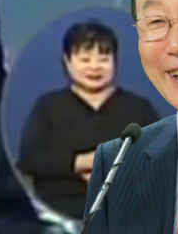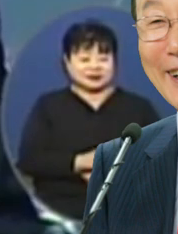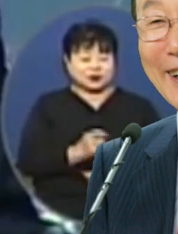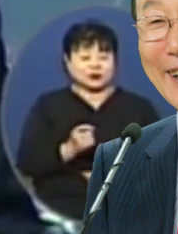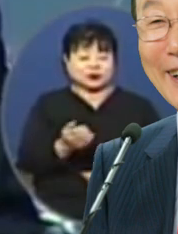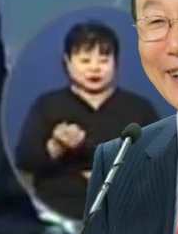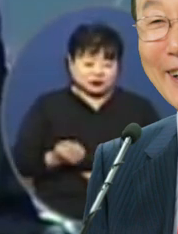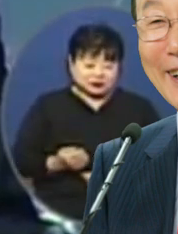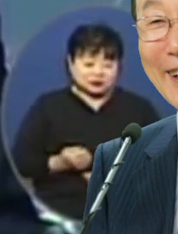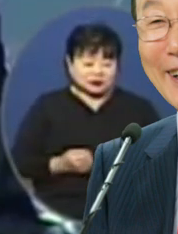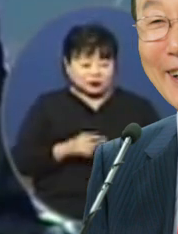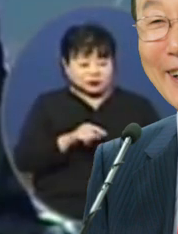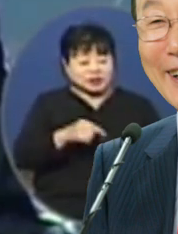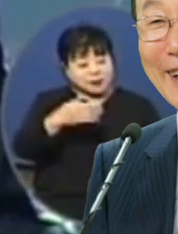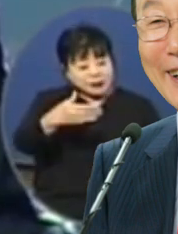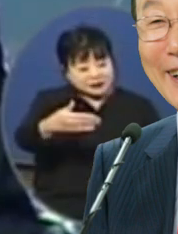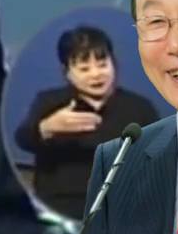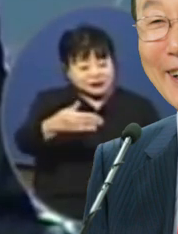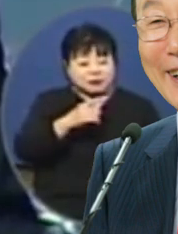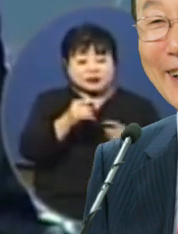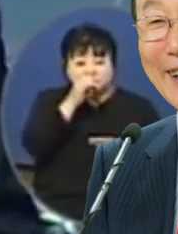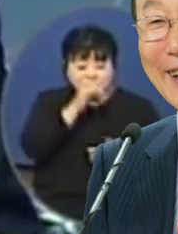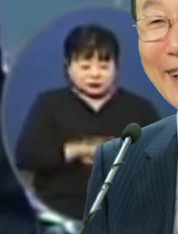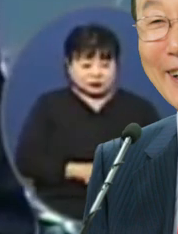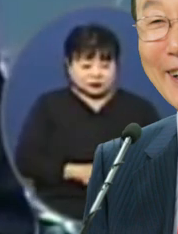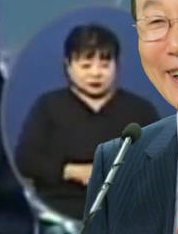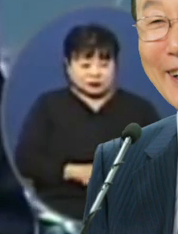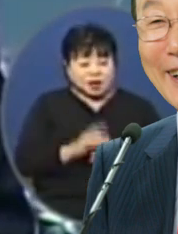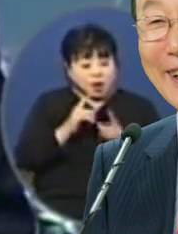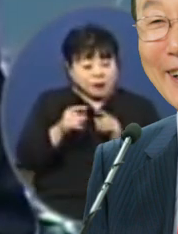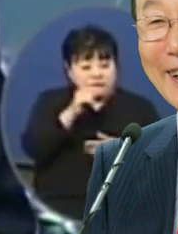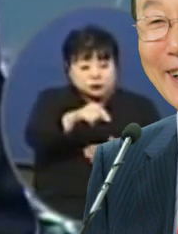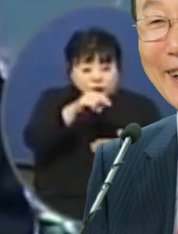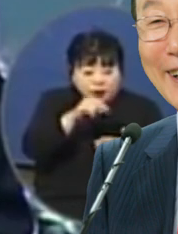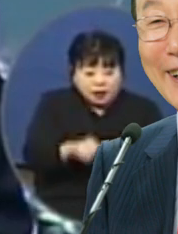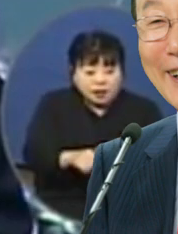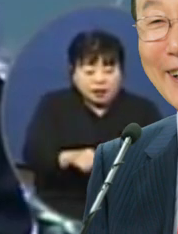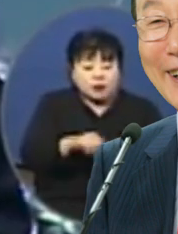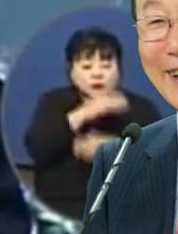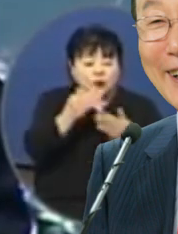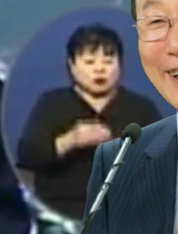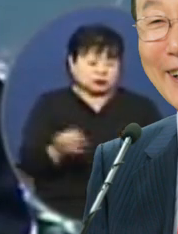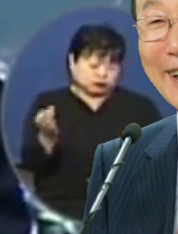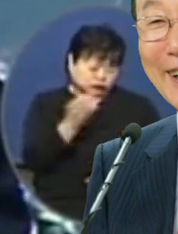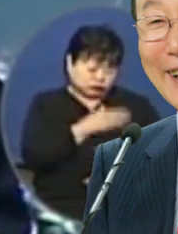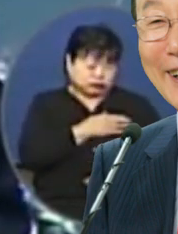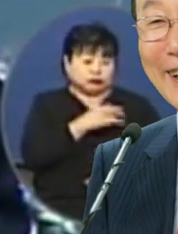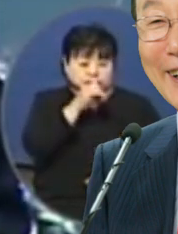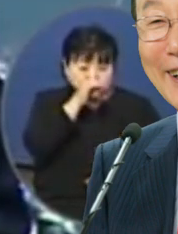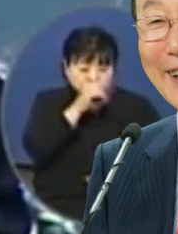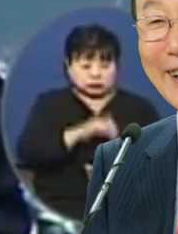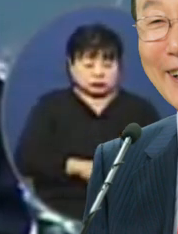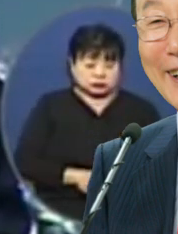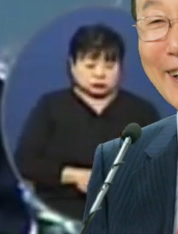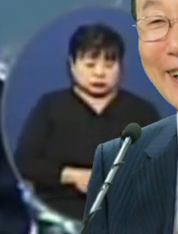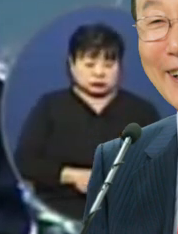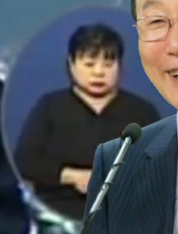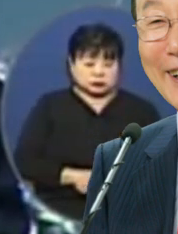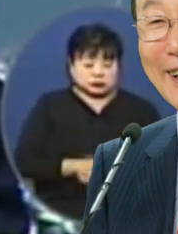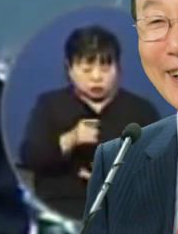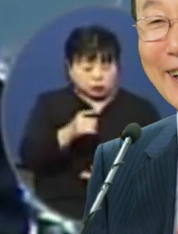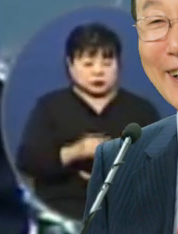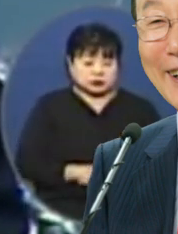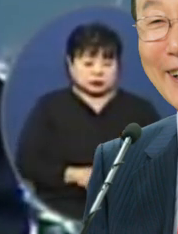고린도전서 9장 8절입니까? 그게 말씀했는데 그 말씀 속에 이 모든 부요가 다 들어있는 것입니다. 그것을